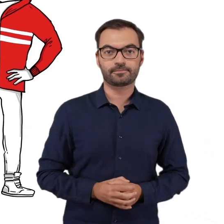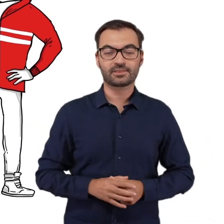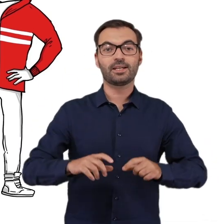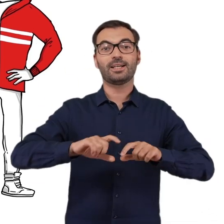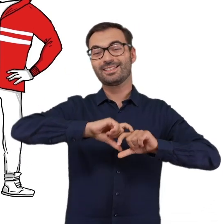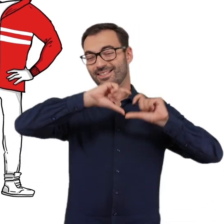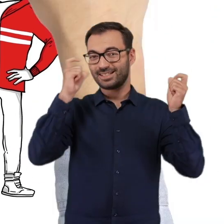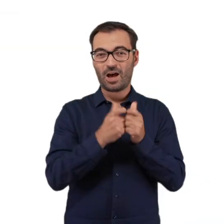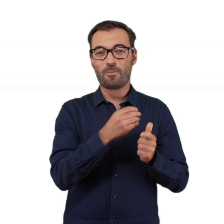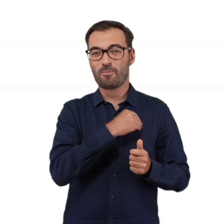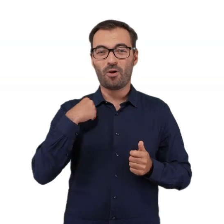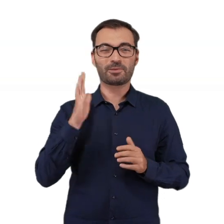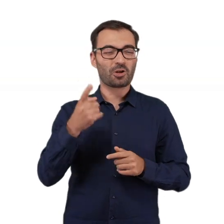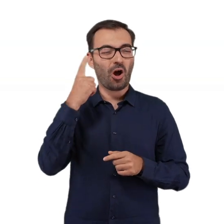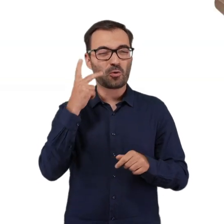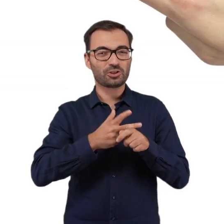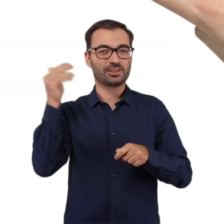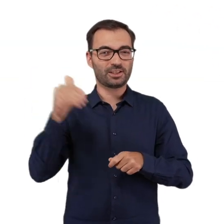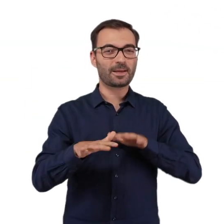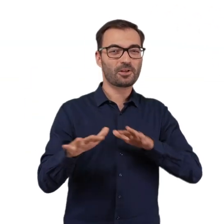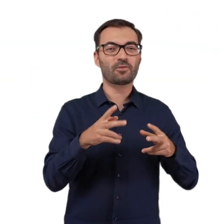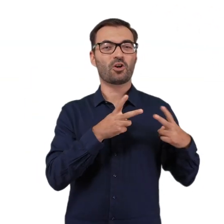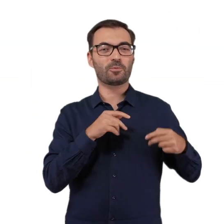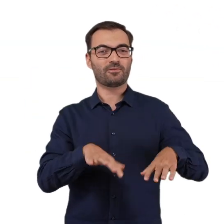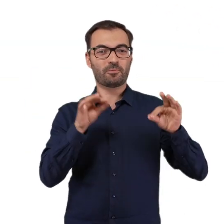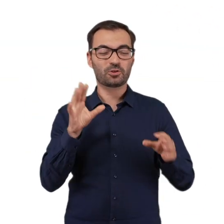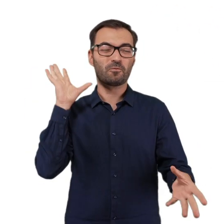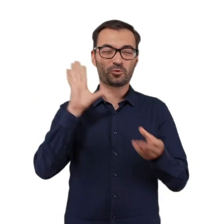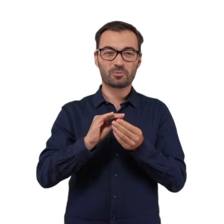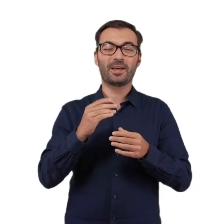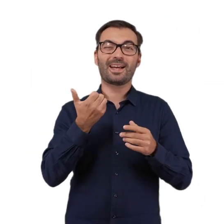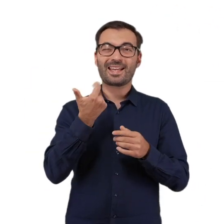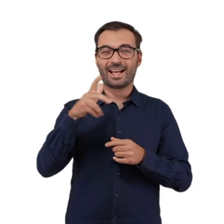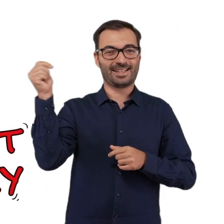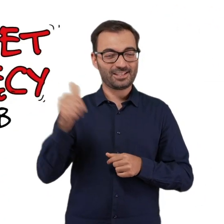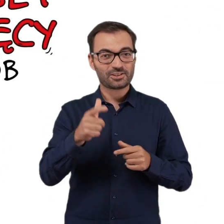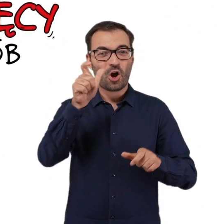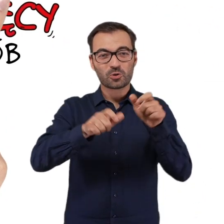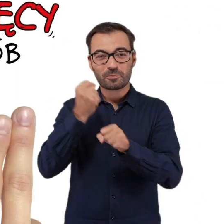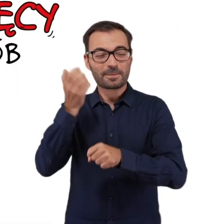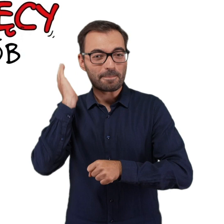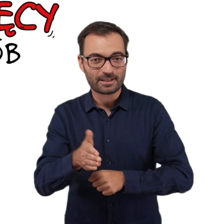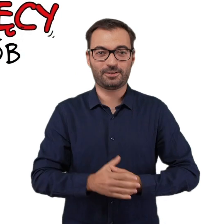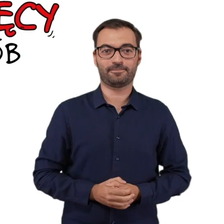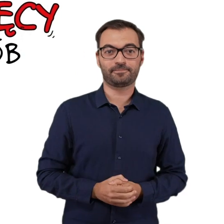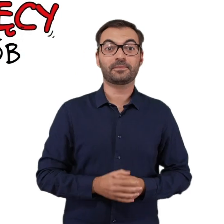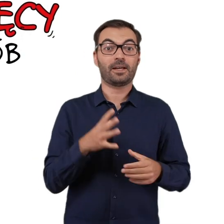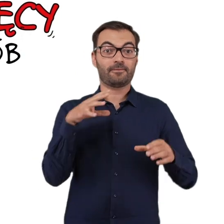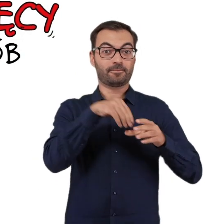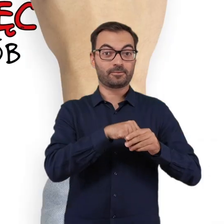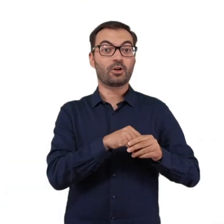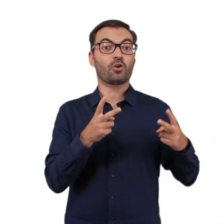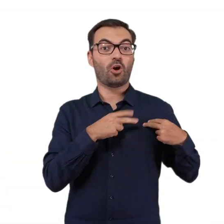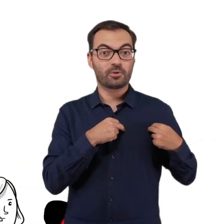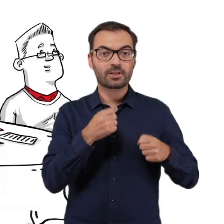wyborczej. W całej Polsce w około 30 tysiącach obwodowych komisji wyborczych będzie pracowało kilkaset tysięcy osób. Za